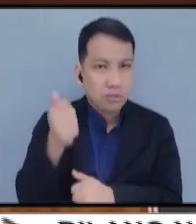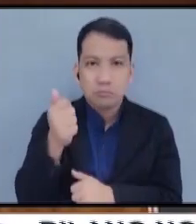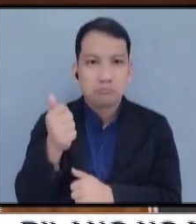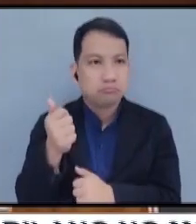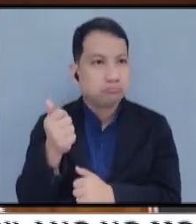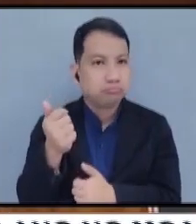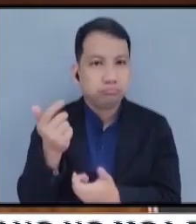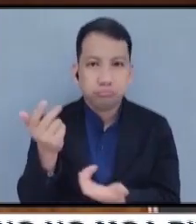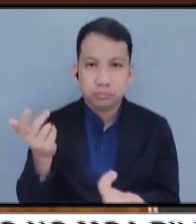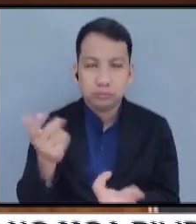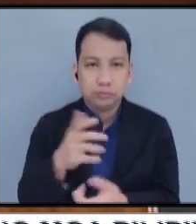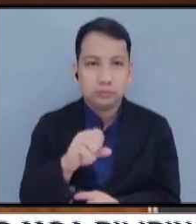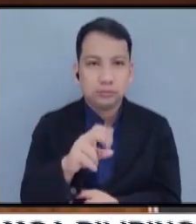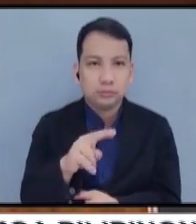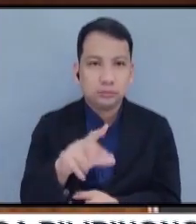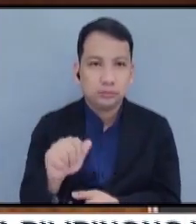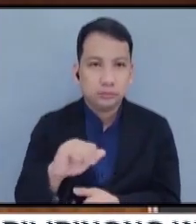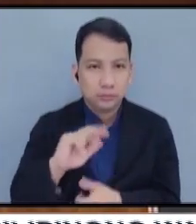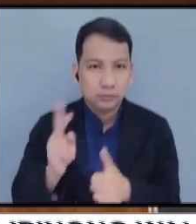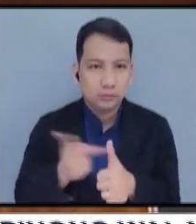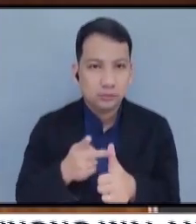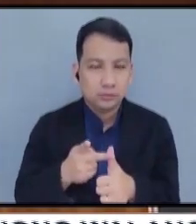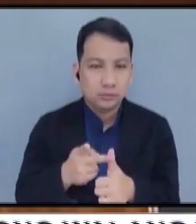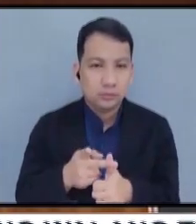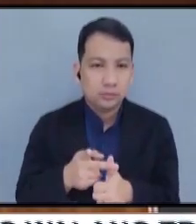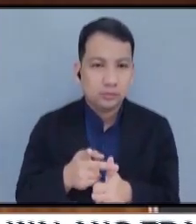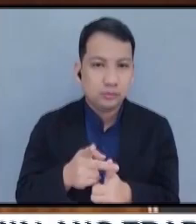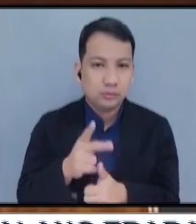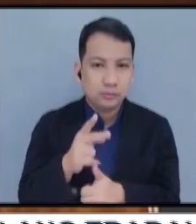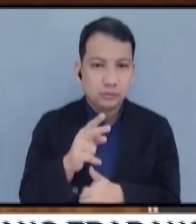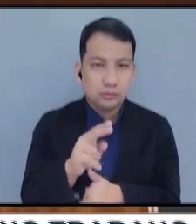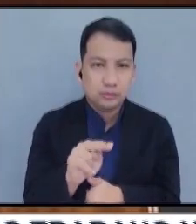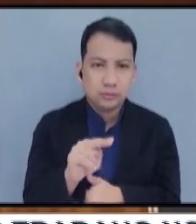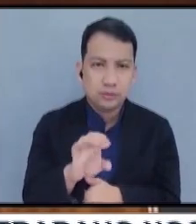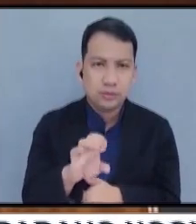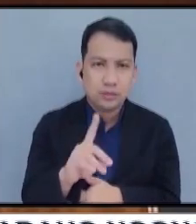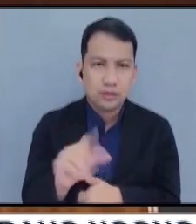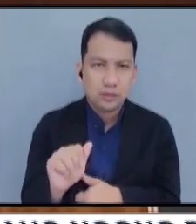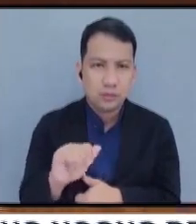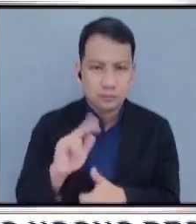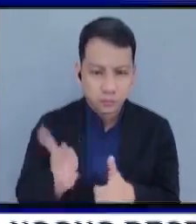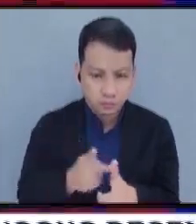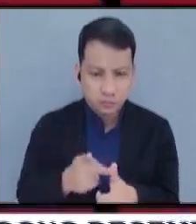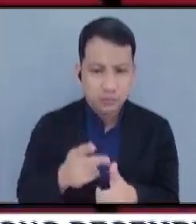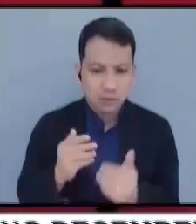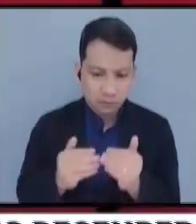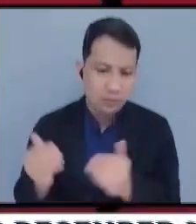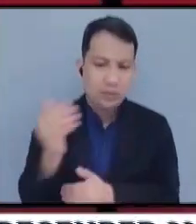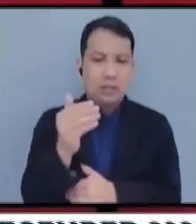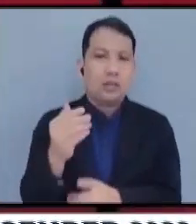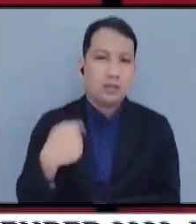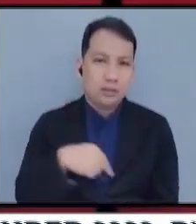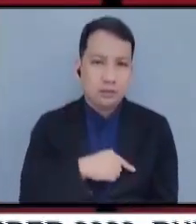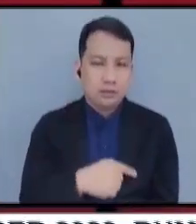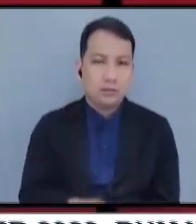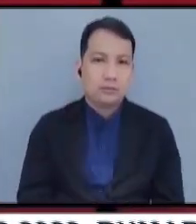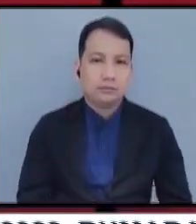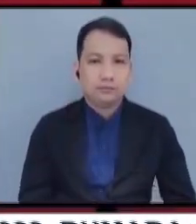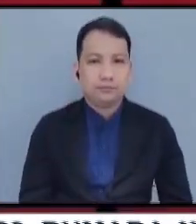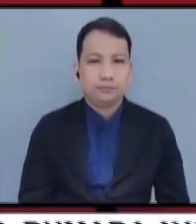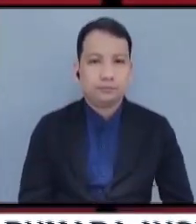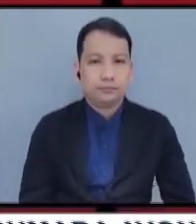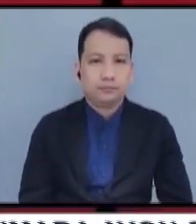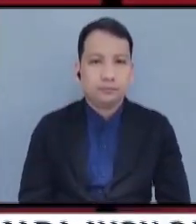SONA priorities, LEDAC priorities. Parati nga kaming advance sa assignment. Sa ngayon, bukod sa